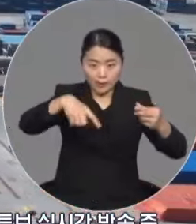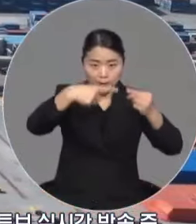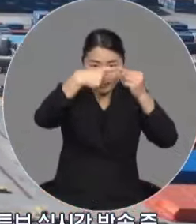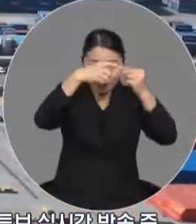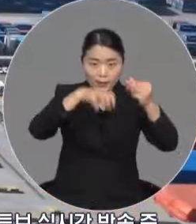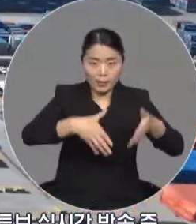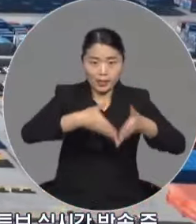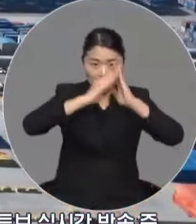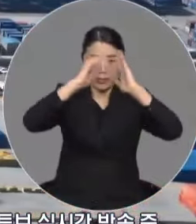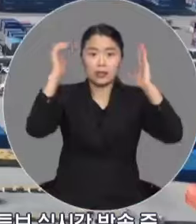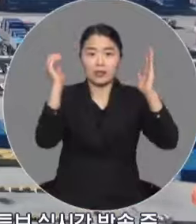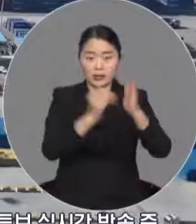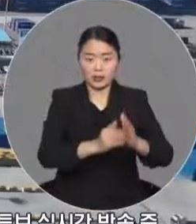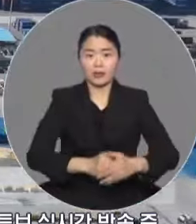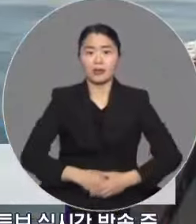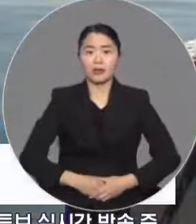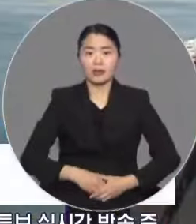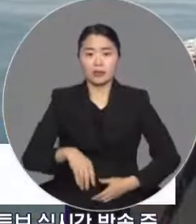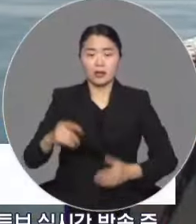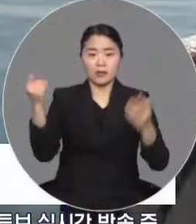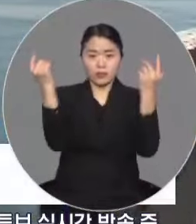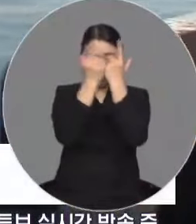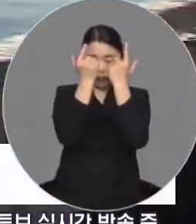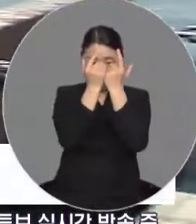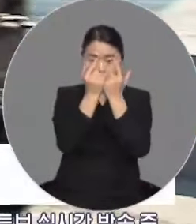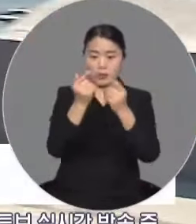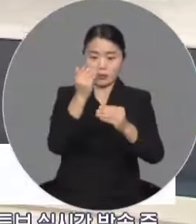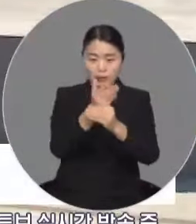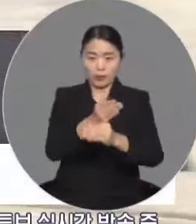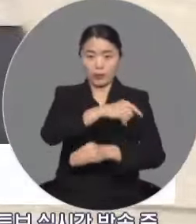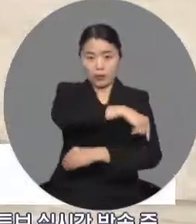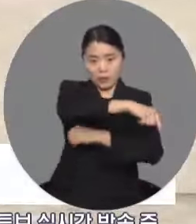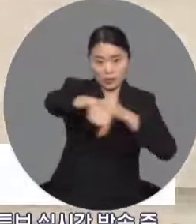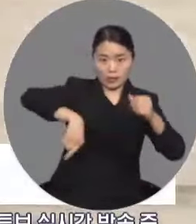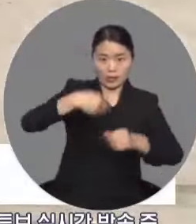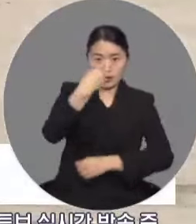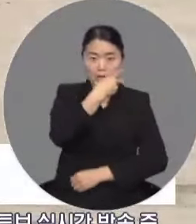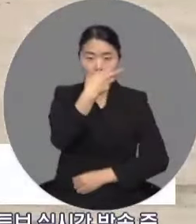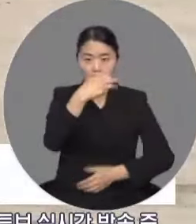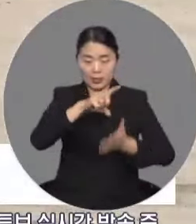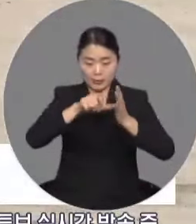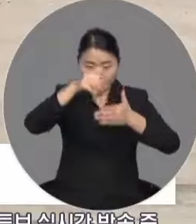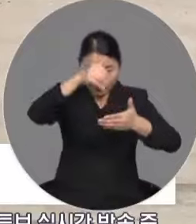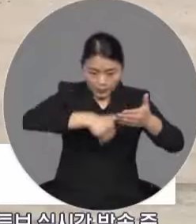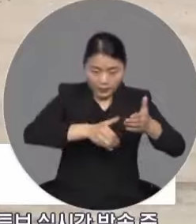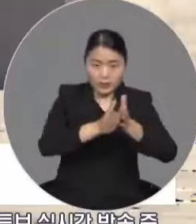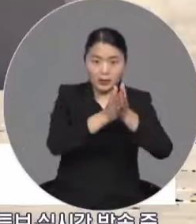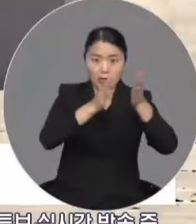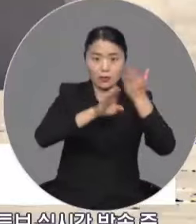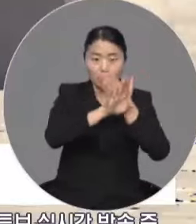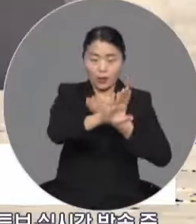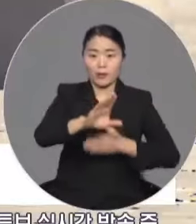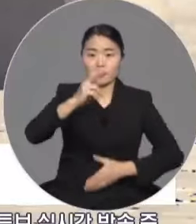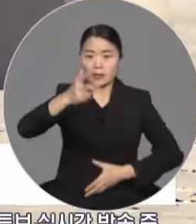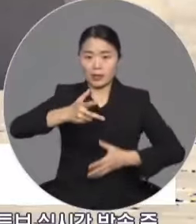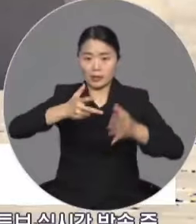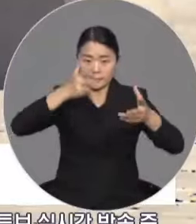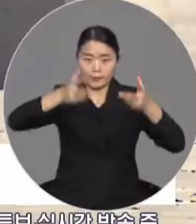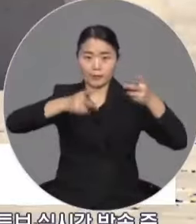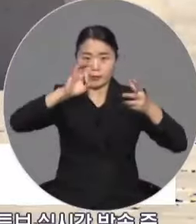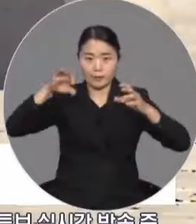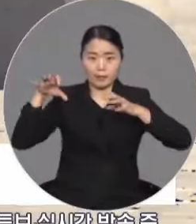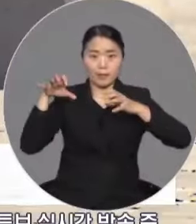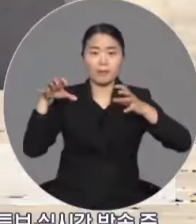1개 선석 규모입니다. 북항 에너지 허브 1단계 사업은 지난 2013년 착공 이후 총 사업비 1조 6천여억